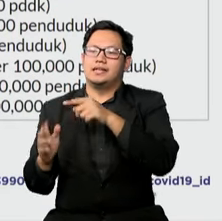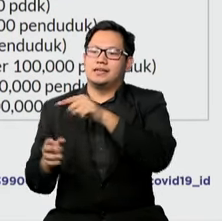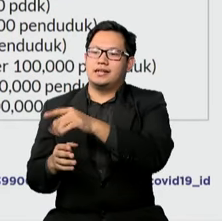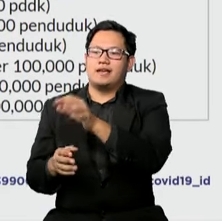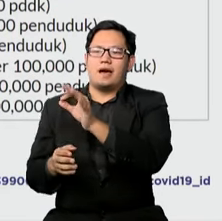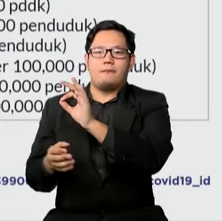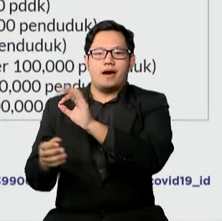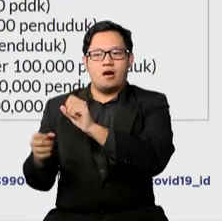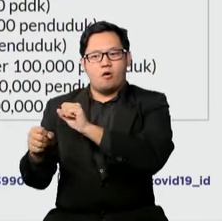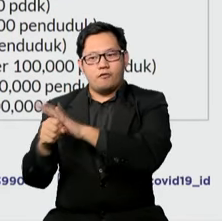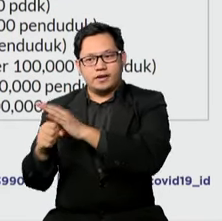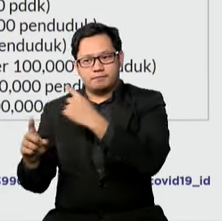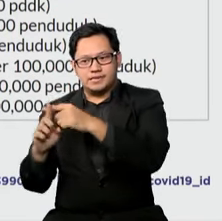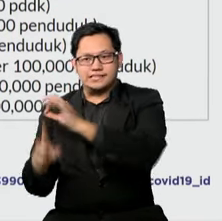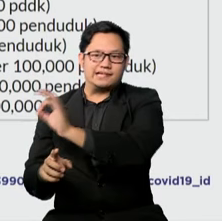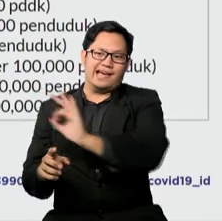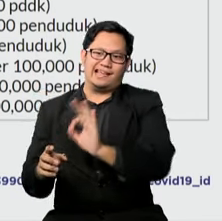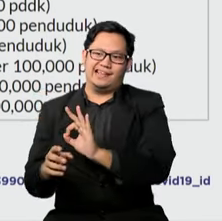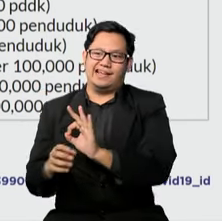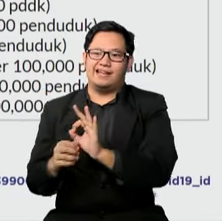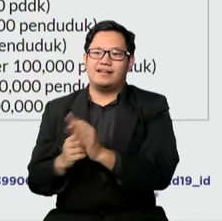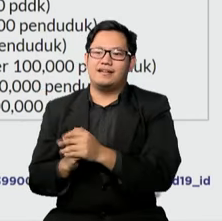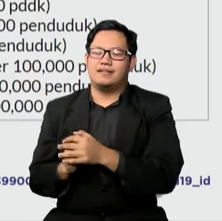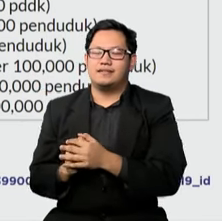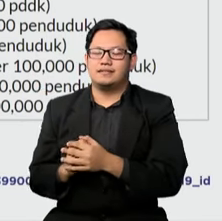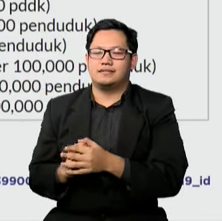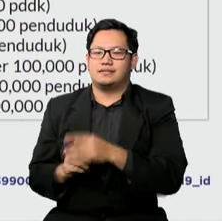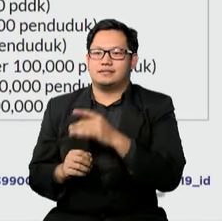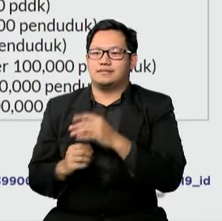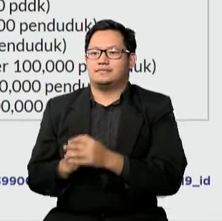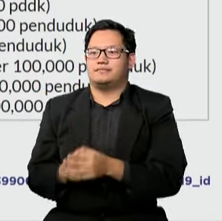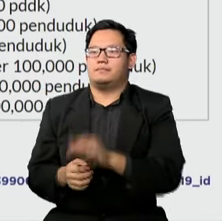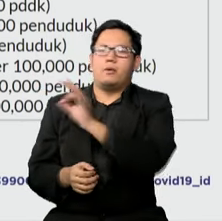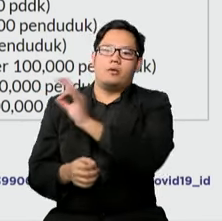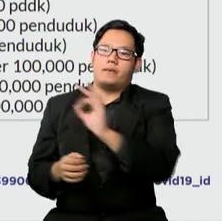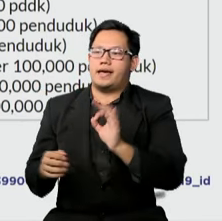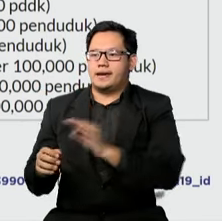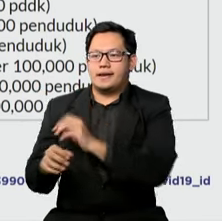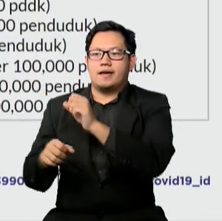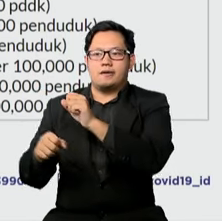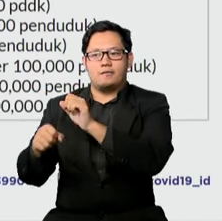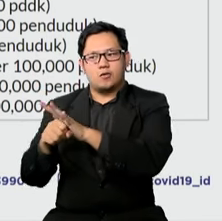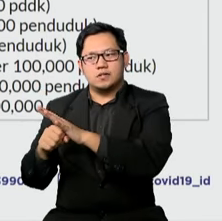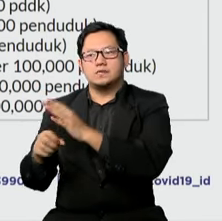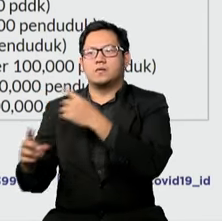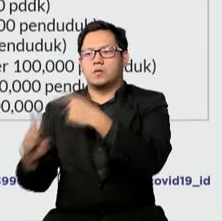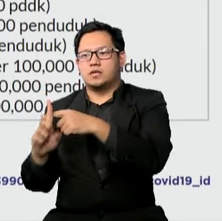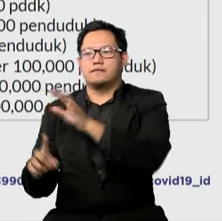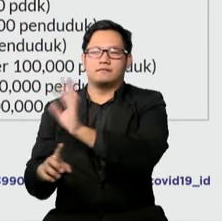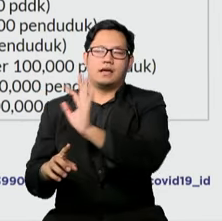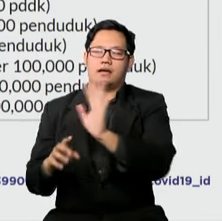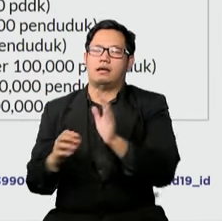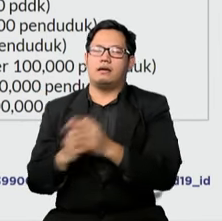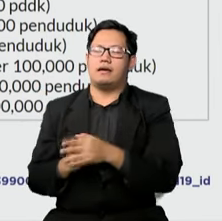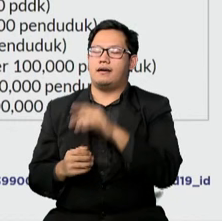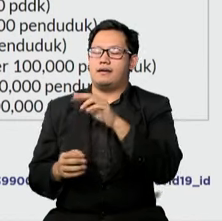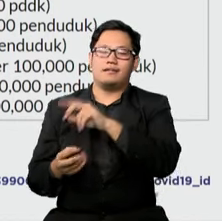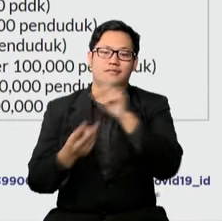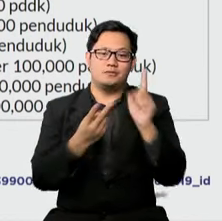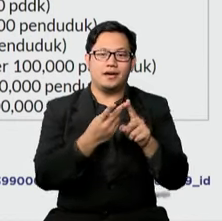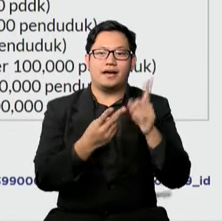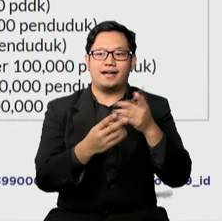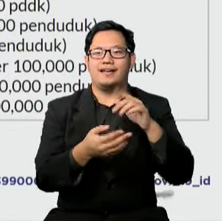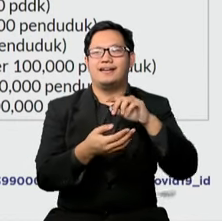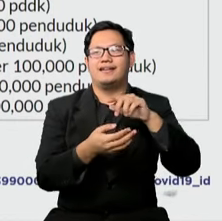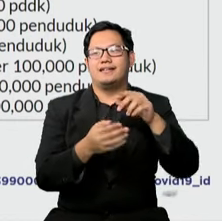terlihat archaea ini saya akan bilang tidak ada kasus Mulia tidak tercatat kasus positif ada designer baik sedangkan yang kedua yang ada kasus